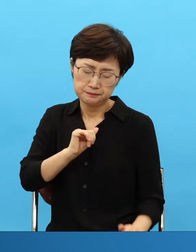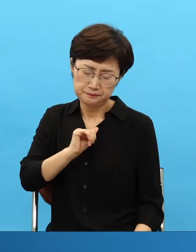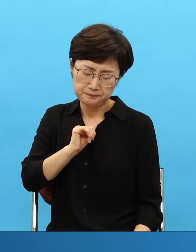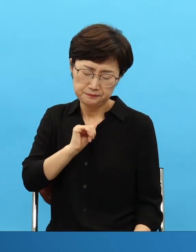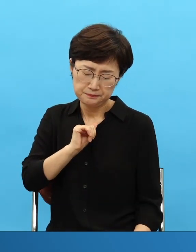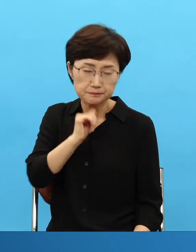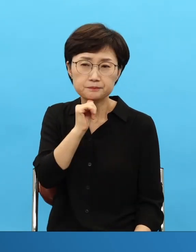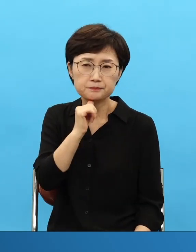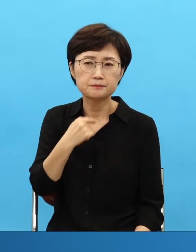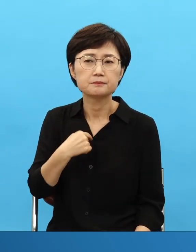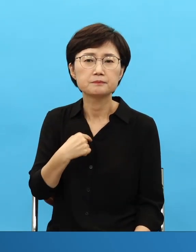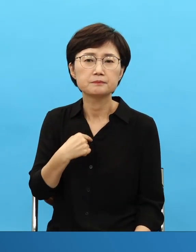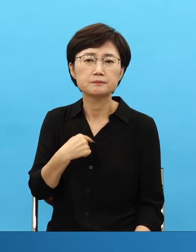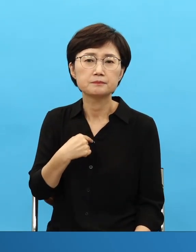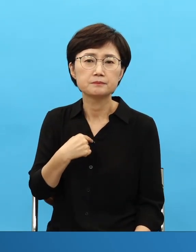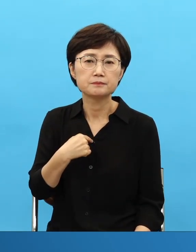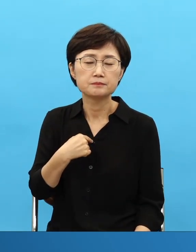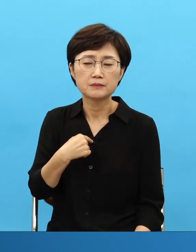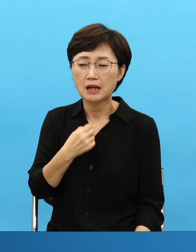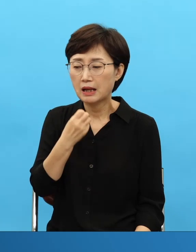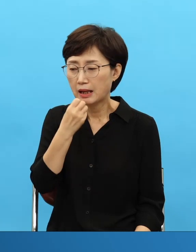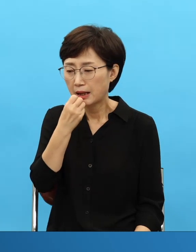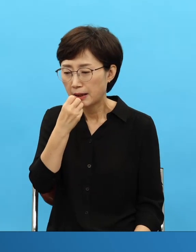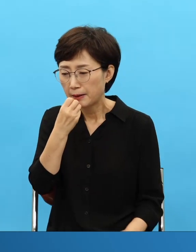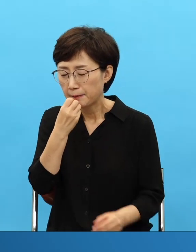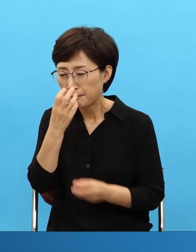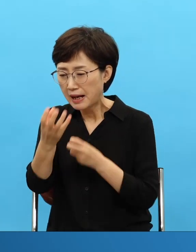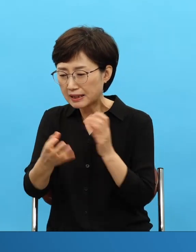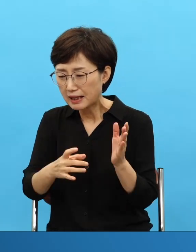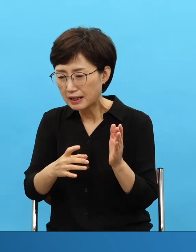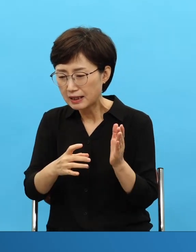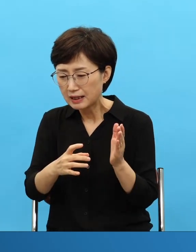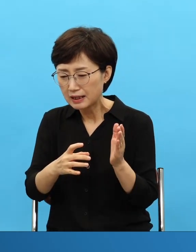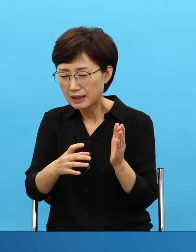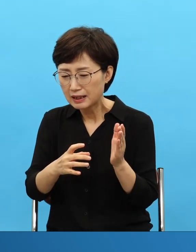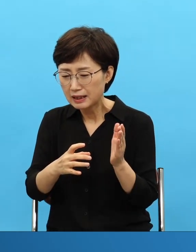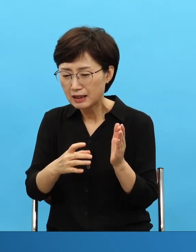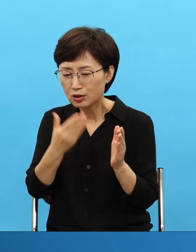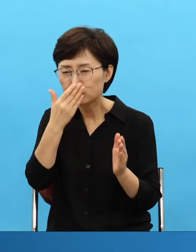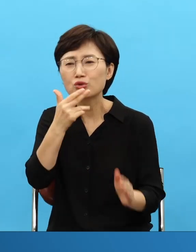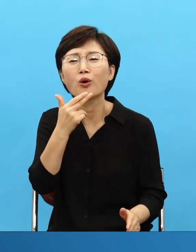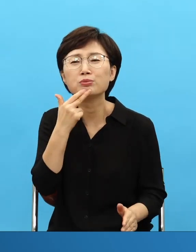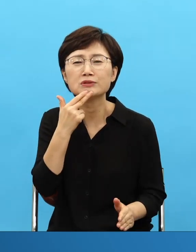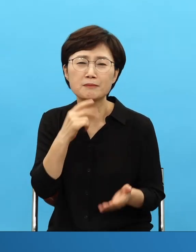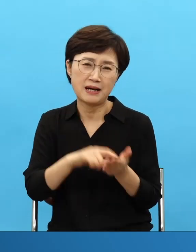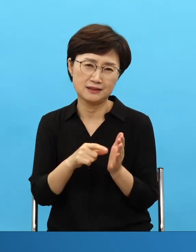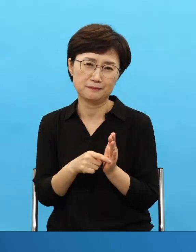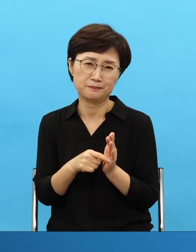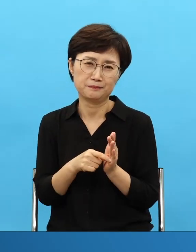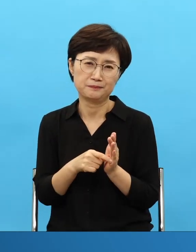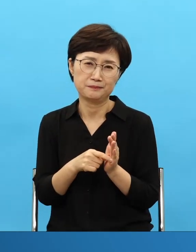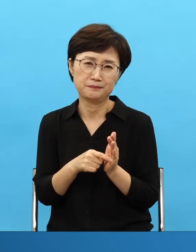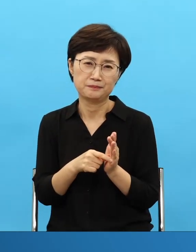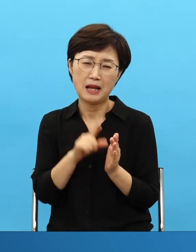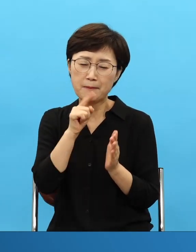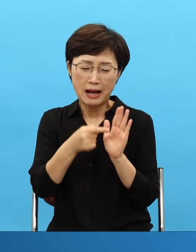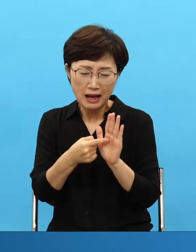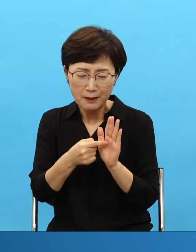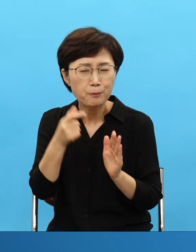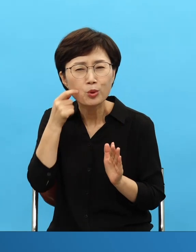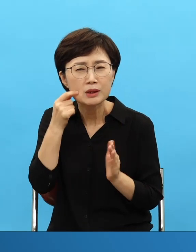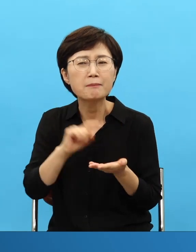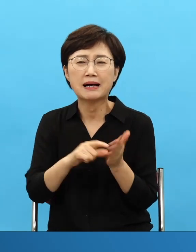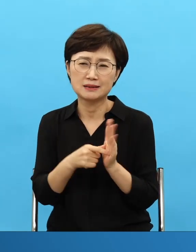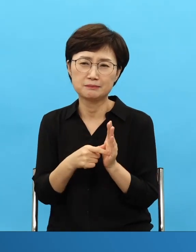so many difficulties. 뭐 간증하기도 힘들죠. 뭐 수준이 돼야 간증을 하지. And that's why it's hard for me to even give my testimony, because you need to be at some certain level to be able to give